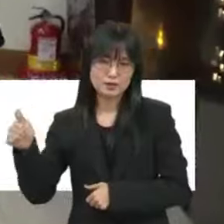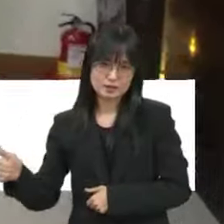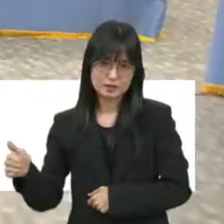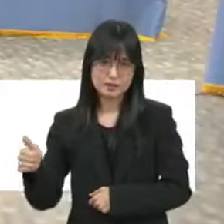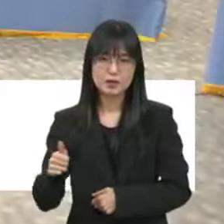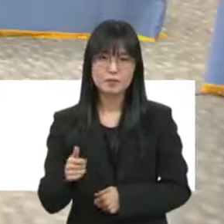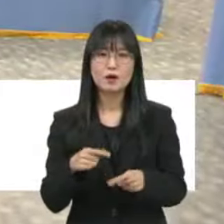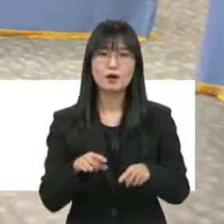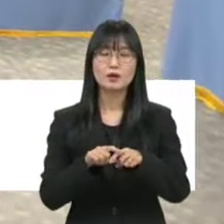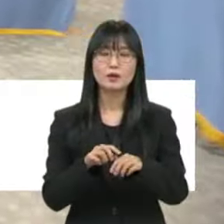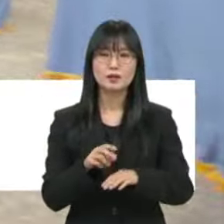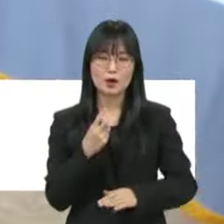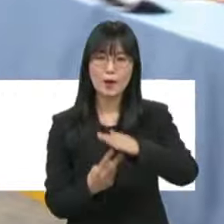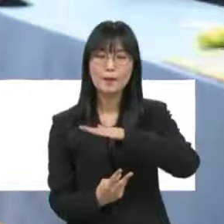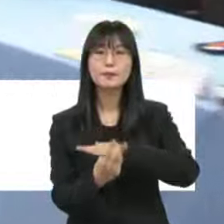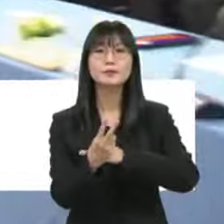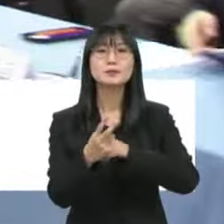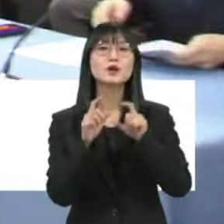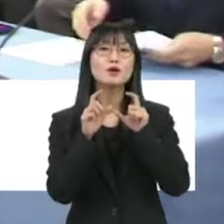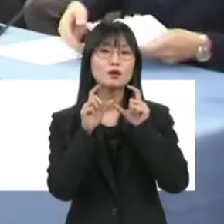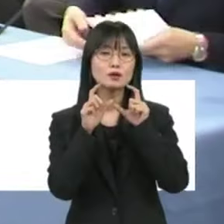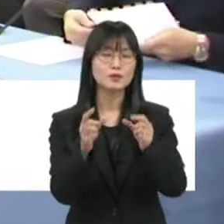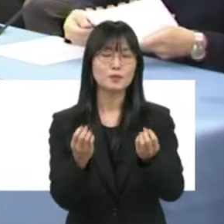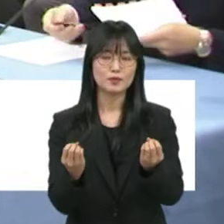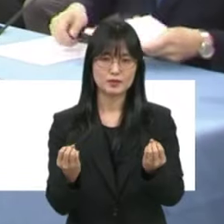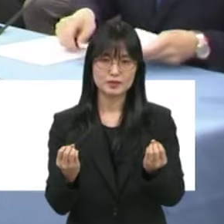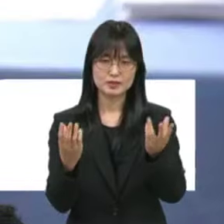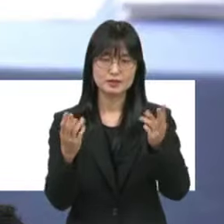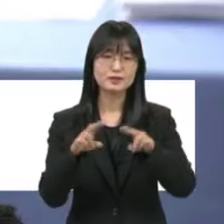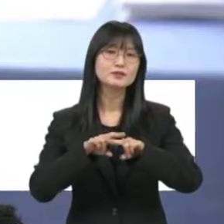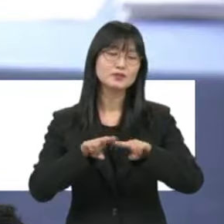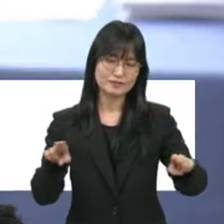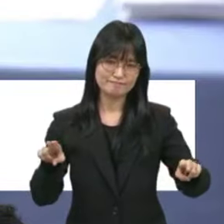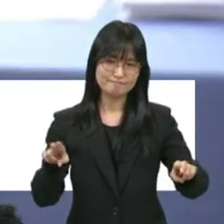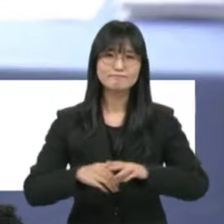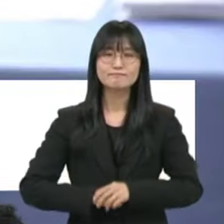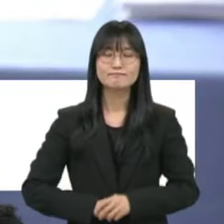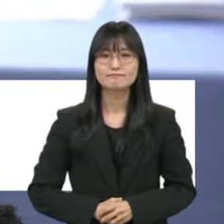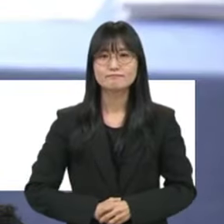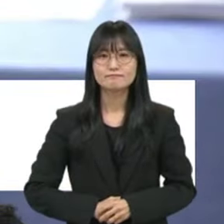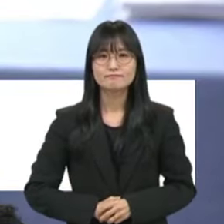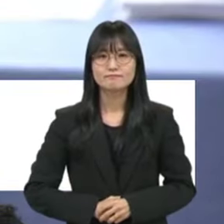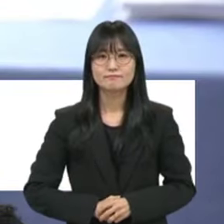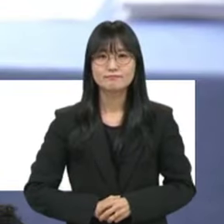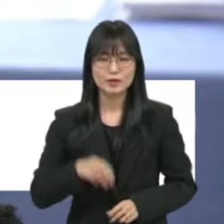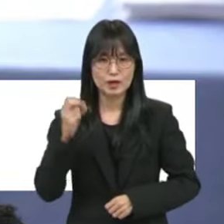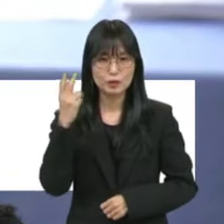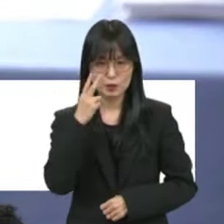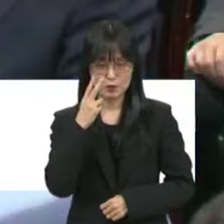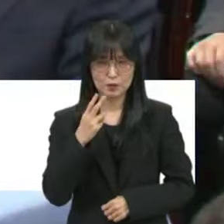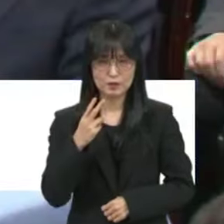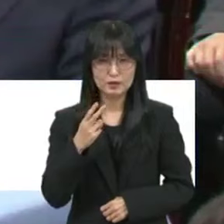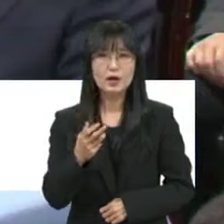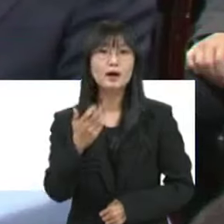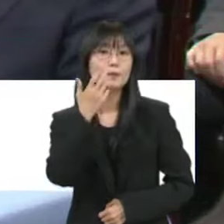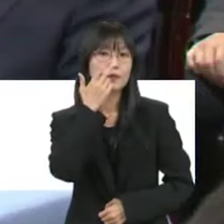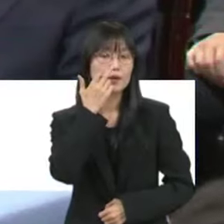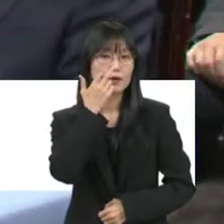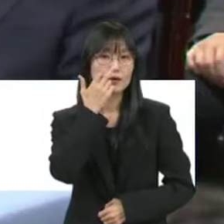했던 충남 경기 베이 빌리 상생 협력 비전 선포식이 취소됐습니다 또 선포식에 앞서